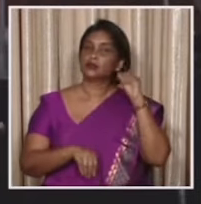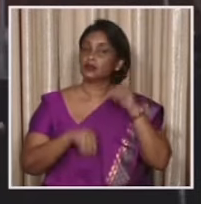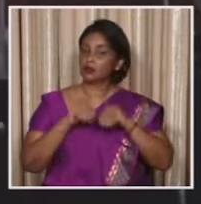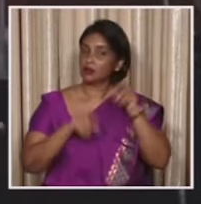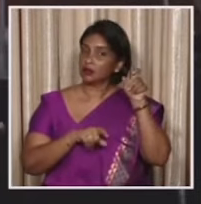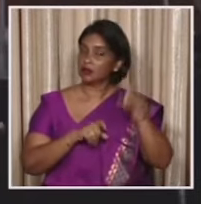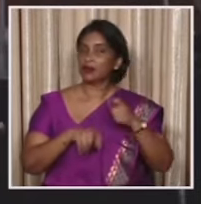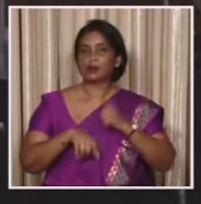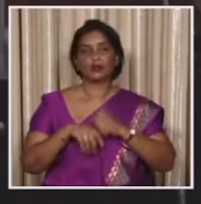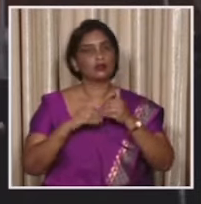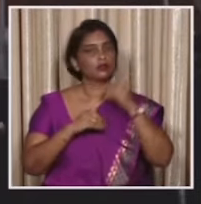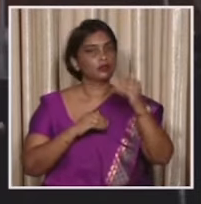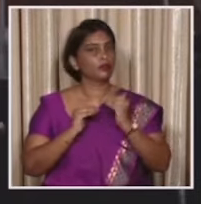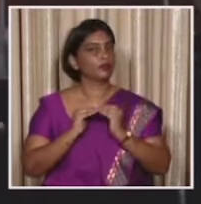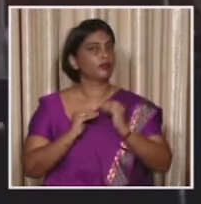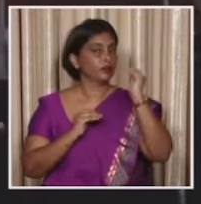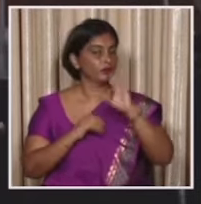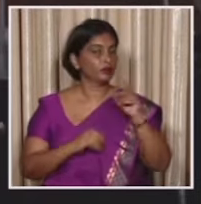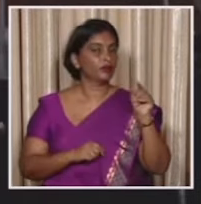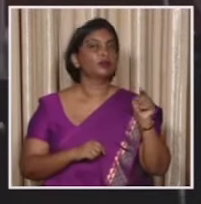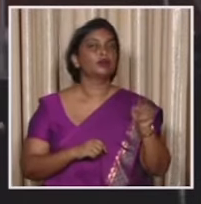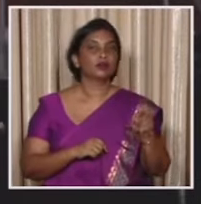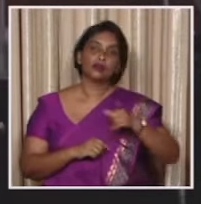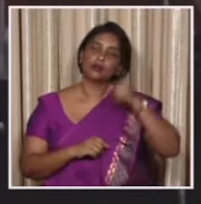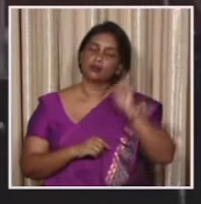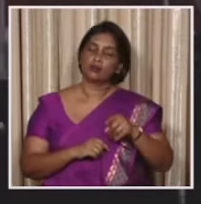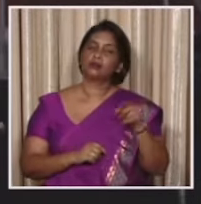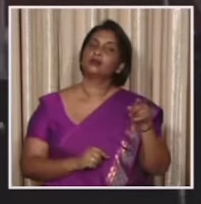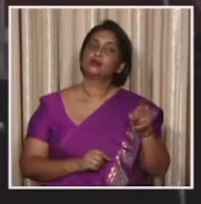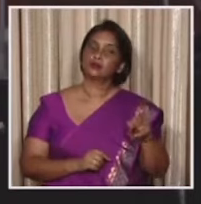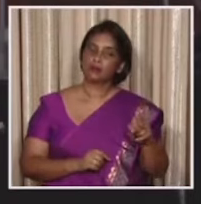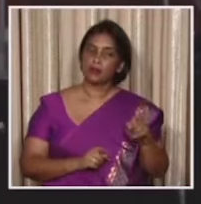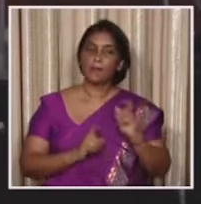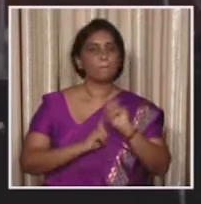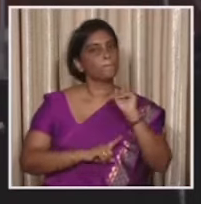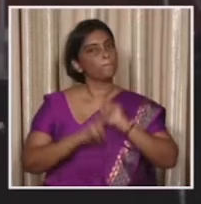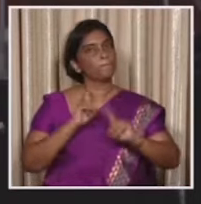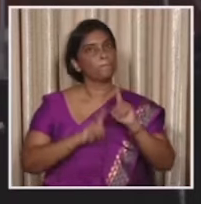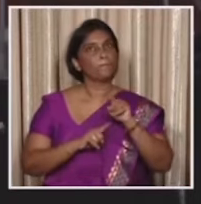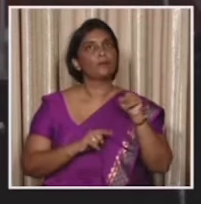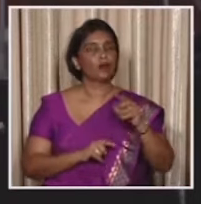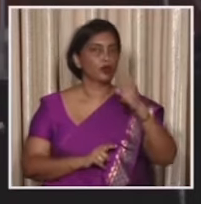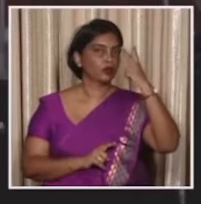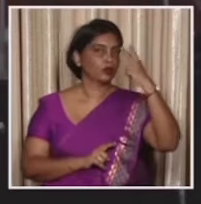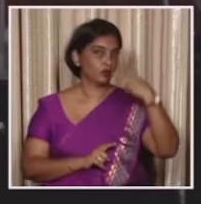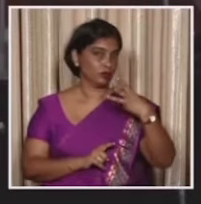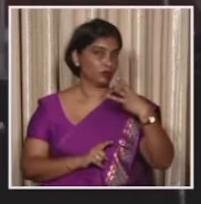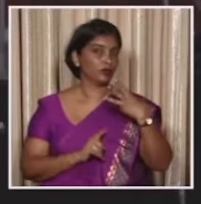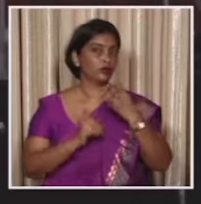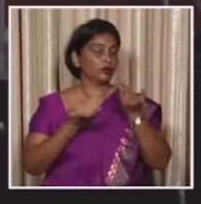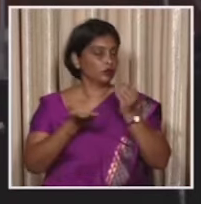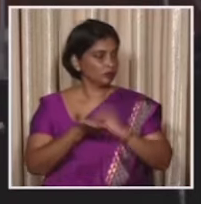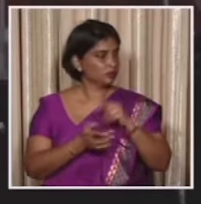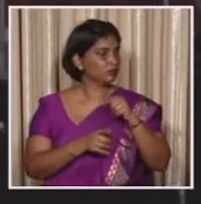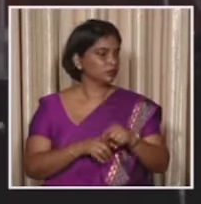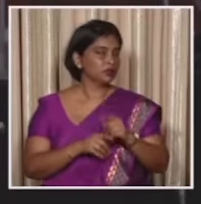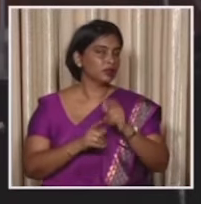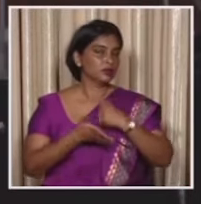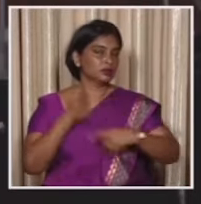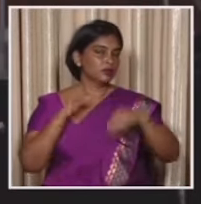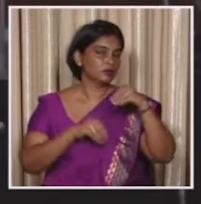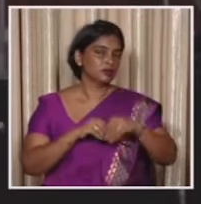ජනාධිපතිතුමාගේ දූර කාලය වැඩි කරන්නට නම් අනිවාර්යෙන්ම පාර්ලිමේන්තුවේ 3-2 අමතරව